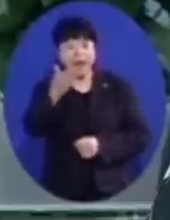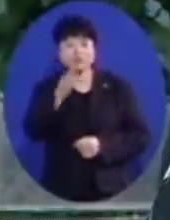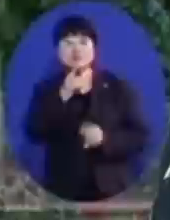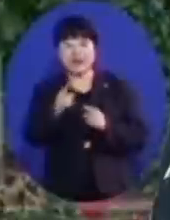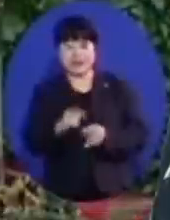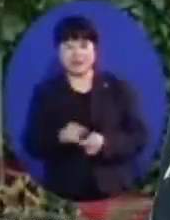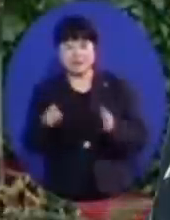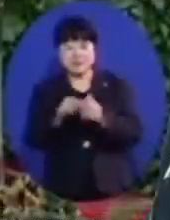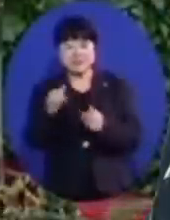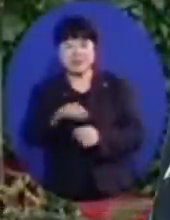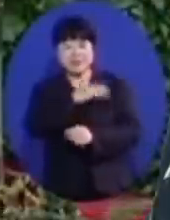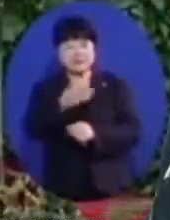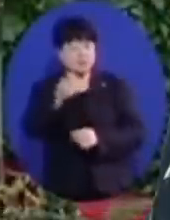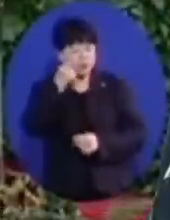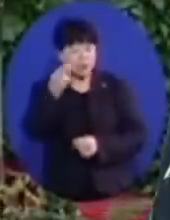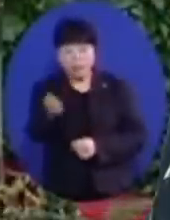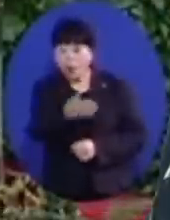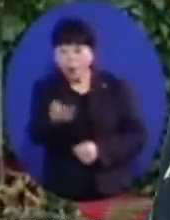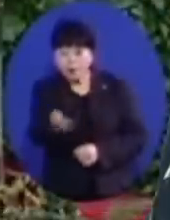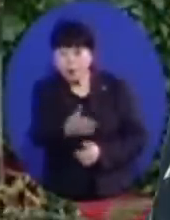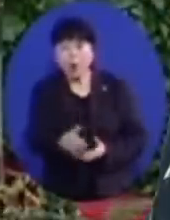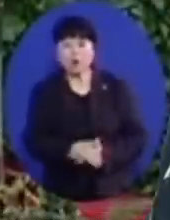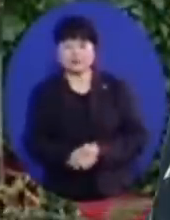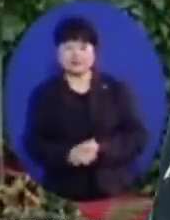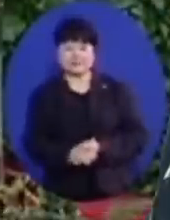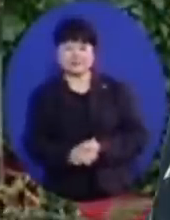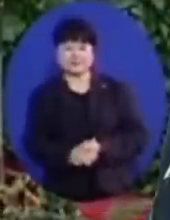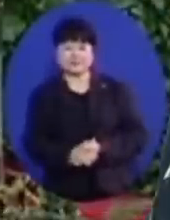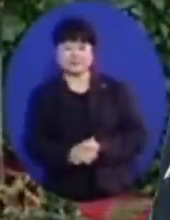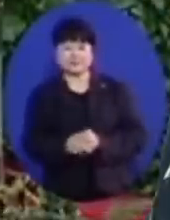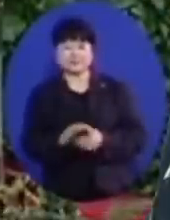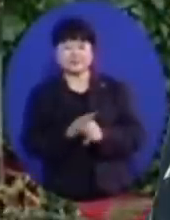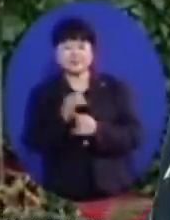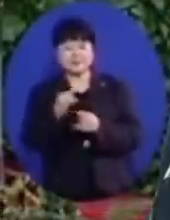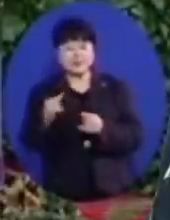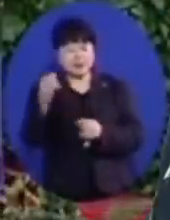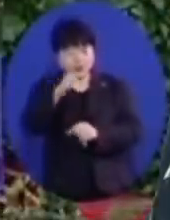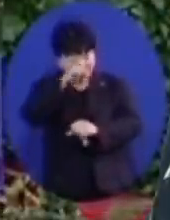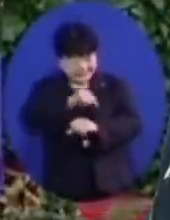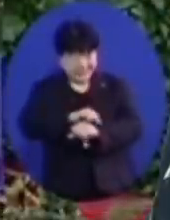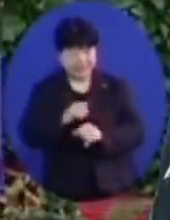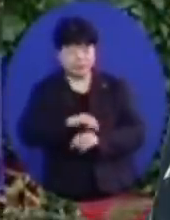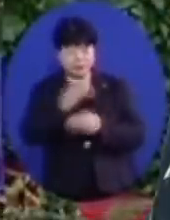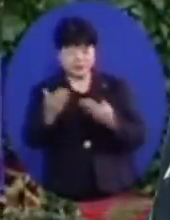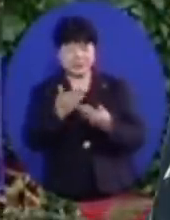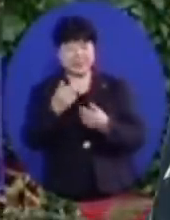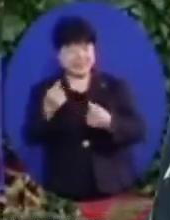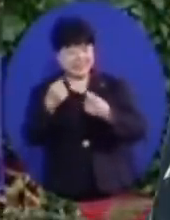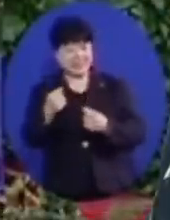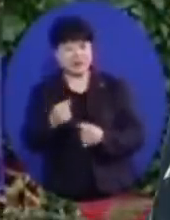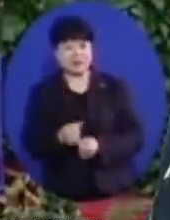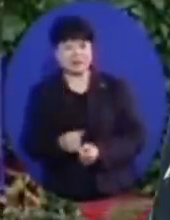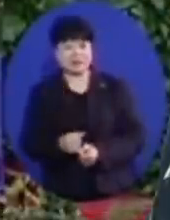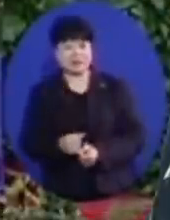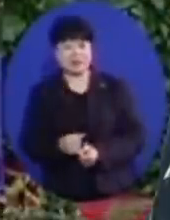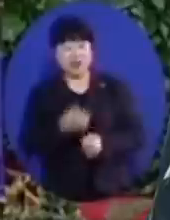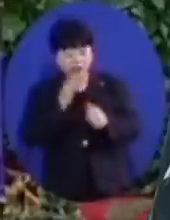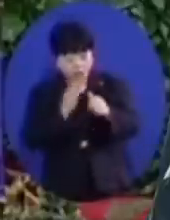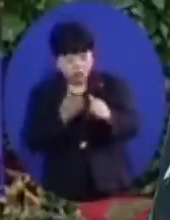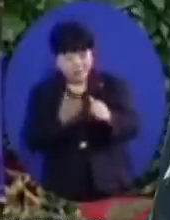말이냐 믿는 자에게는 능치 못하심이 없음이 사랑하는 자여 내 영혼이 잘됨같이 내가 범사에